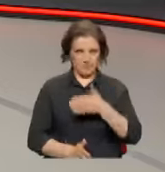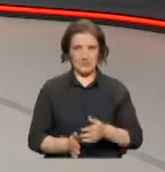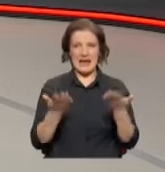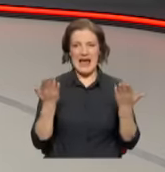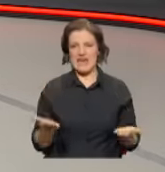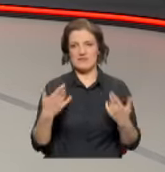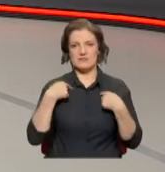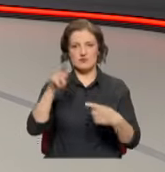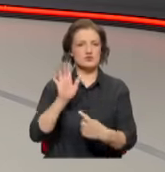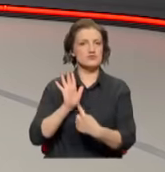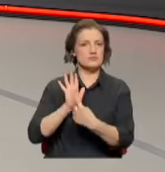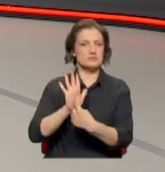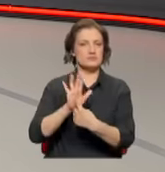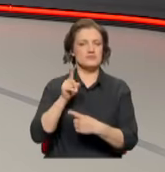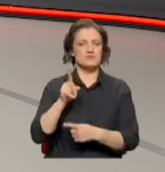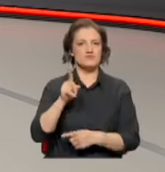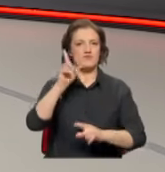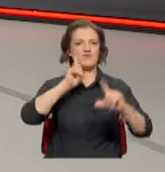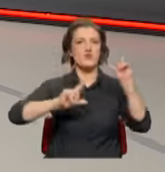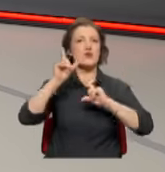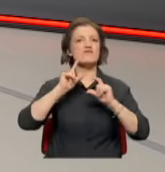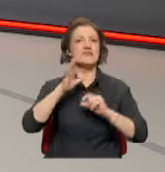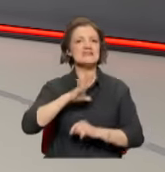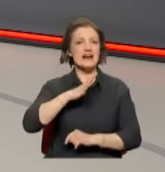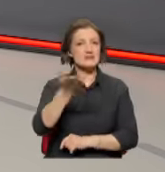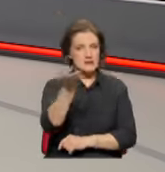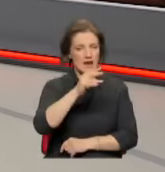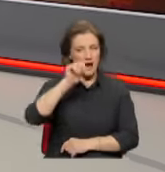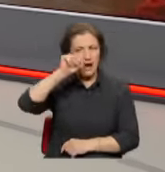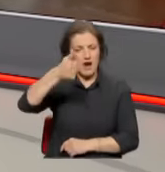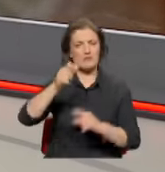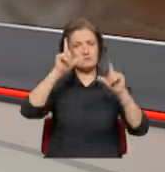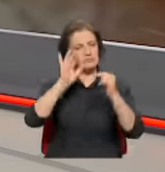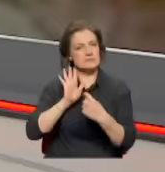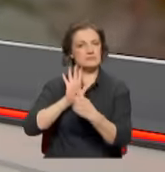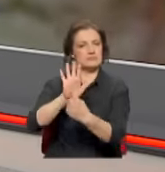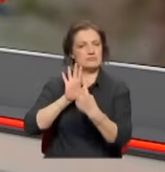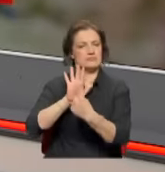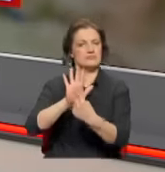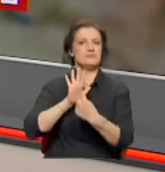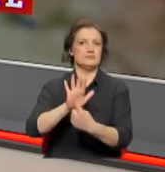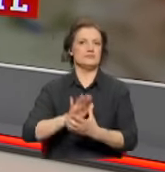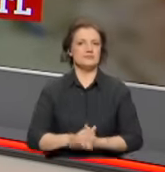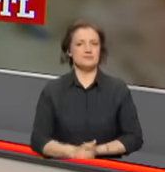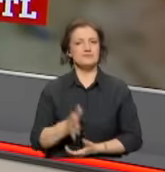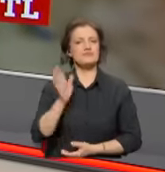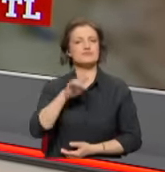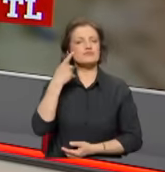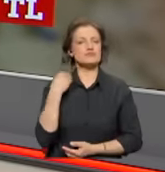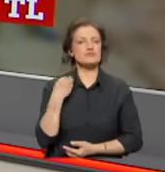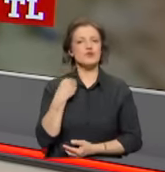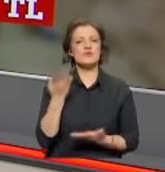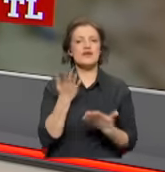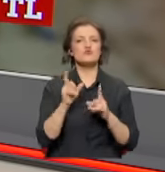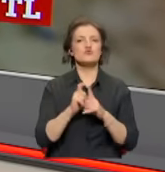Evet, biz şunu bu arada fotoğraflamak isterseniz böyle her gün fotoğraflarını bir kenara koyun. Sonra bakacağız bakalım borçlar ne